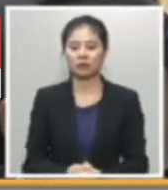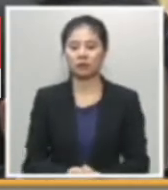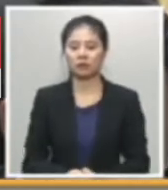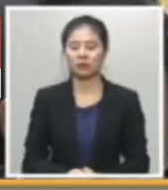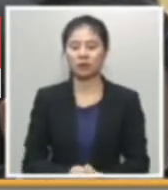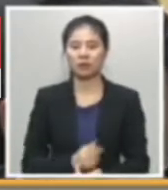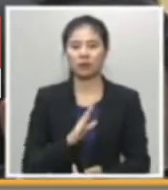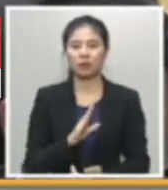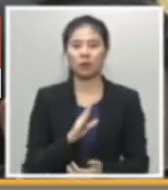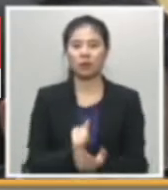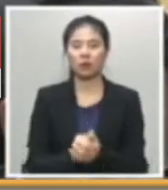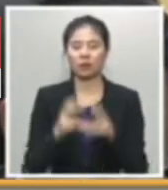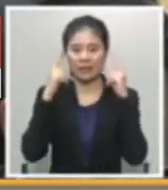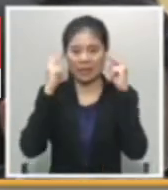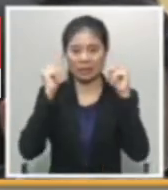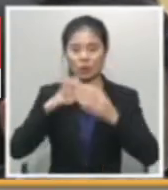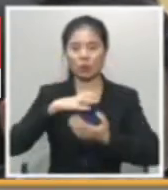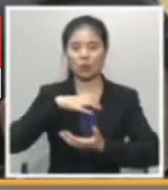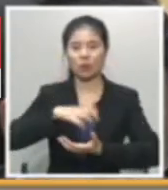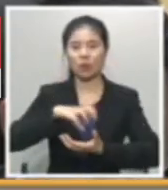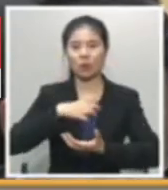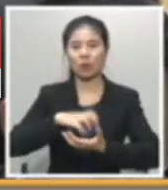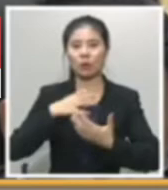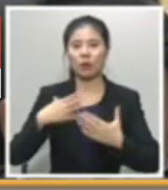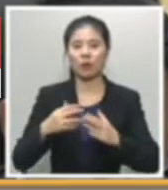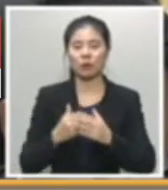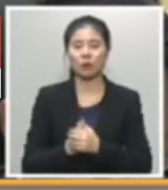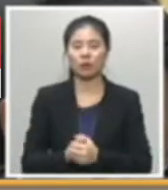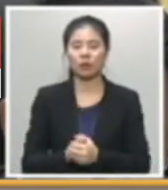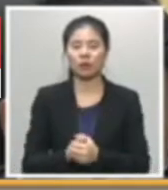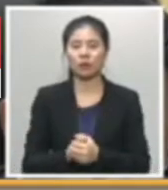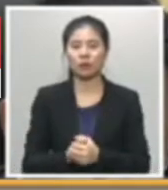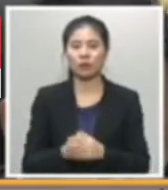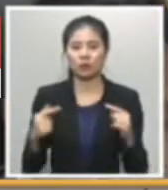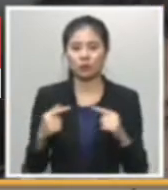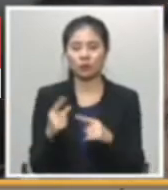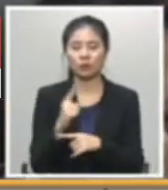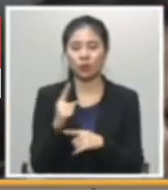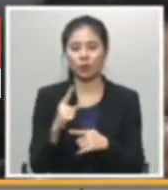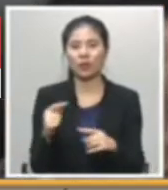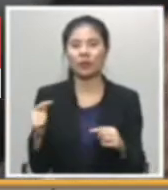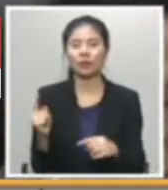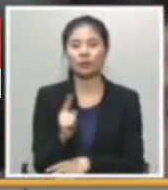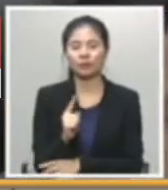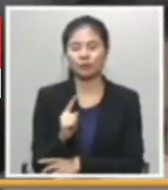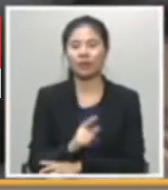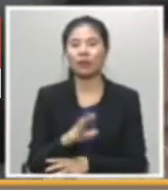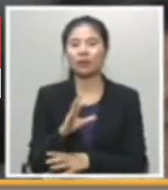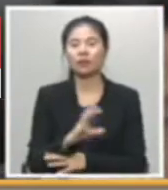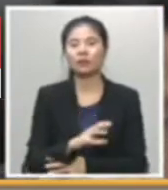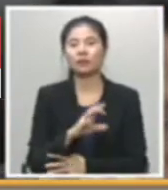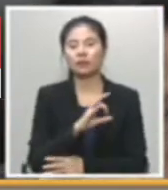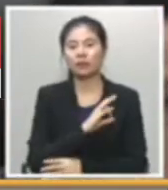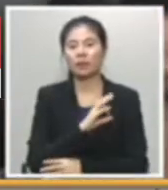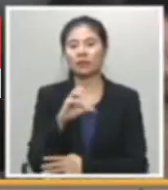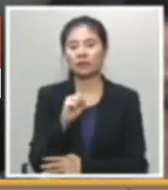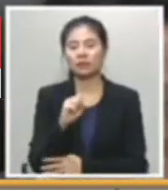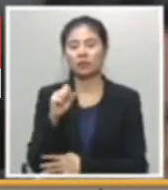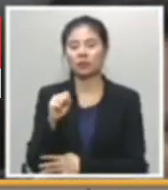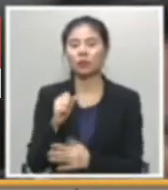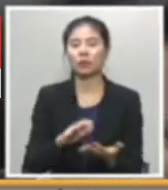ายกรัฐมนตรีได้กล่าวมาสักครู่และก็ที่ท่านได้ส่งมาให้กับทางบรรดาสมาชิกสภาผู้แทนราษฎรได้อ่